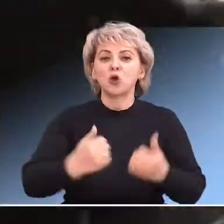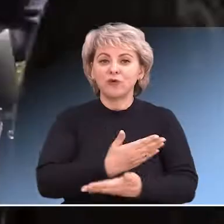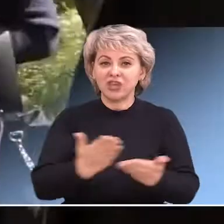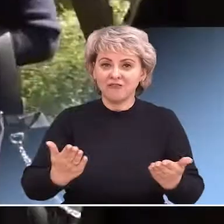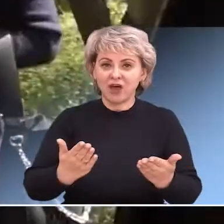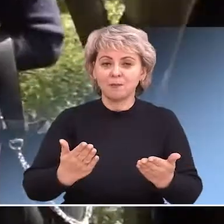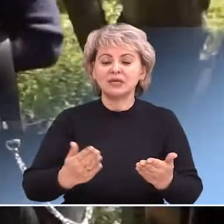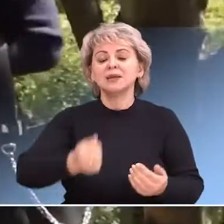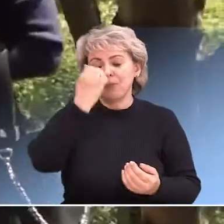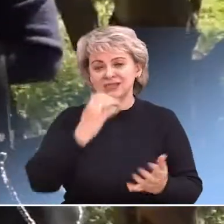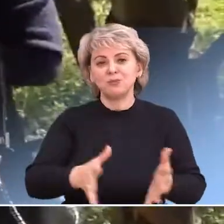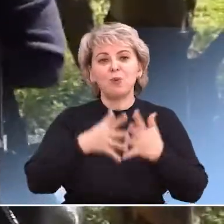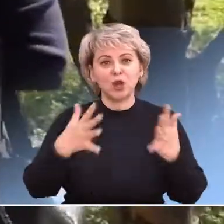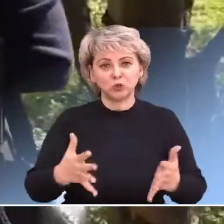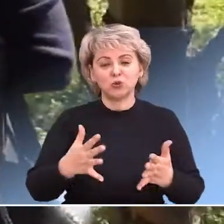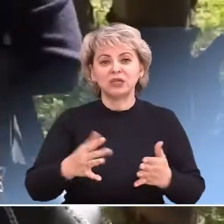вручить. Здоровья вам!